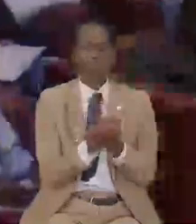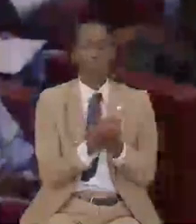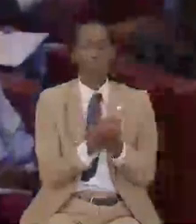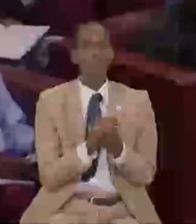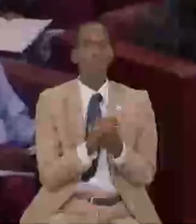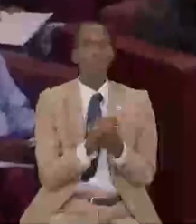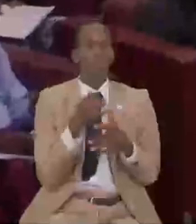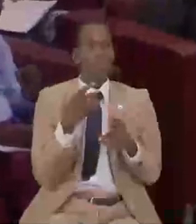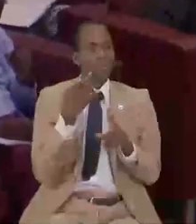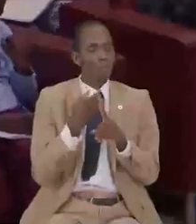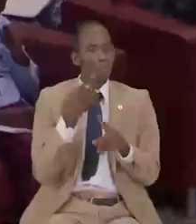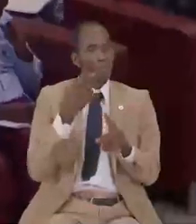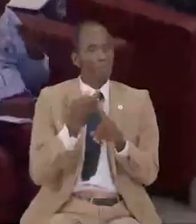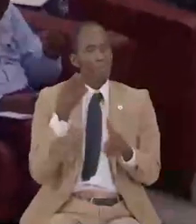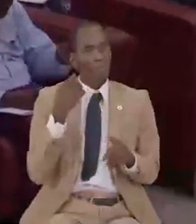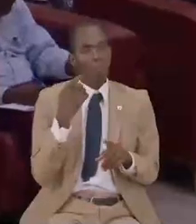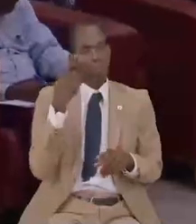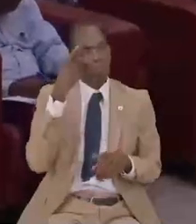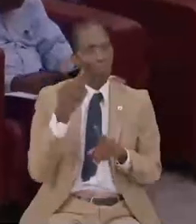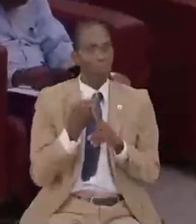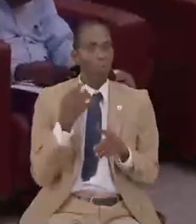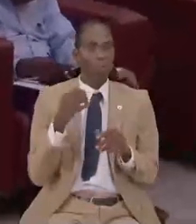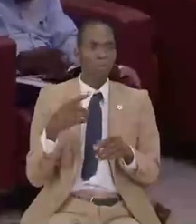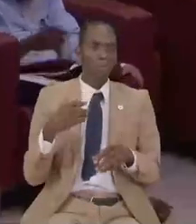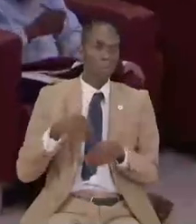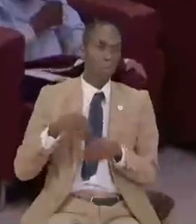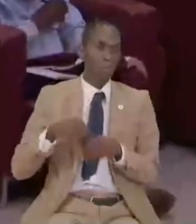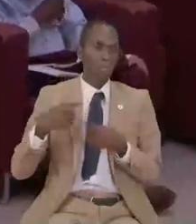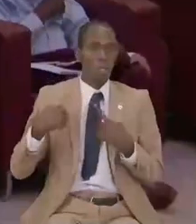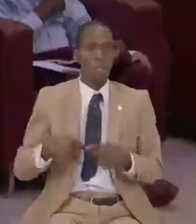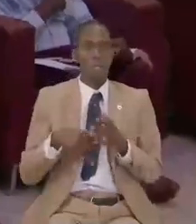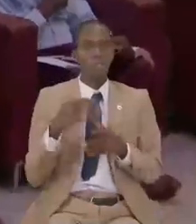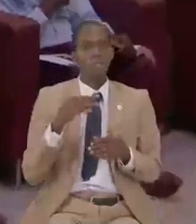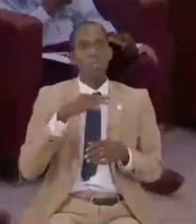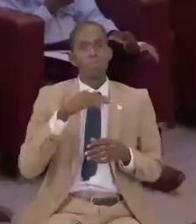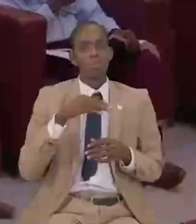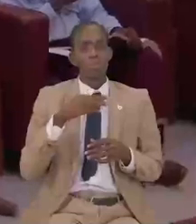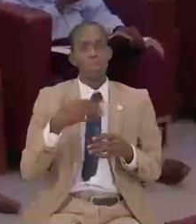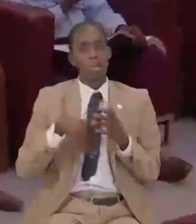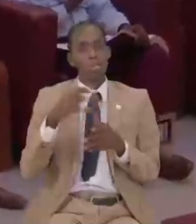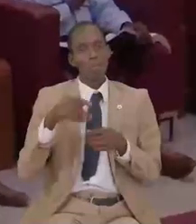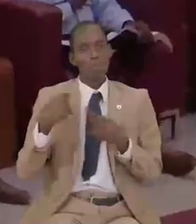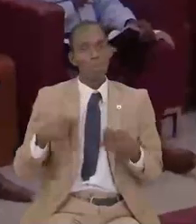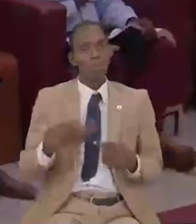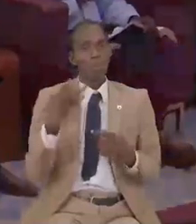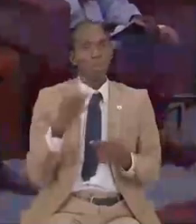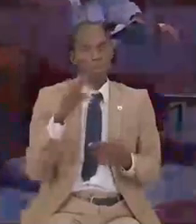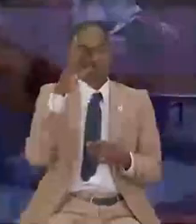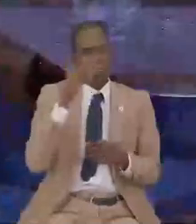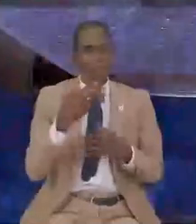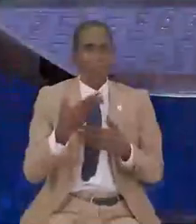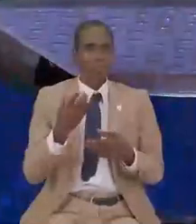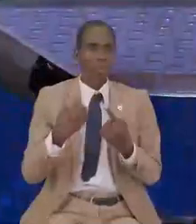du cœur des hommes que sortent les mauvaises pensées, les adultères, les impudicités,